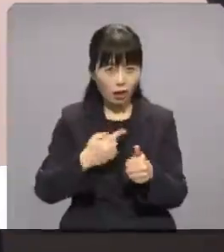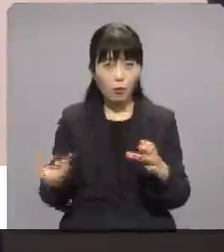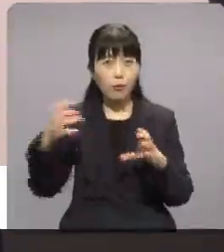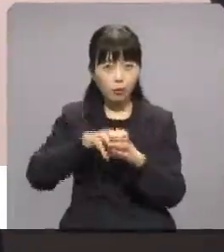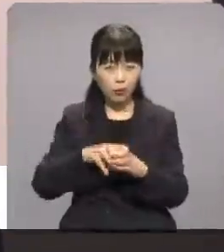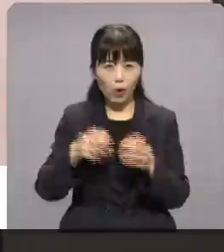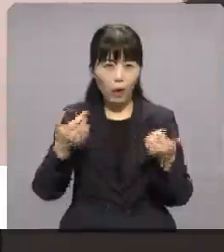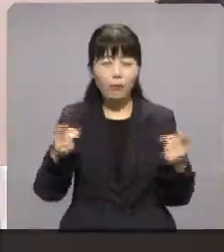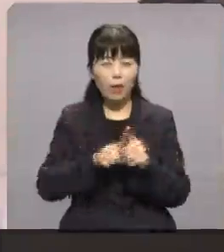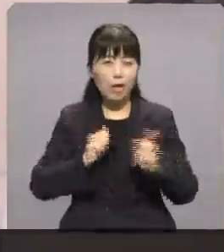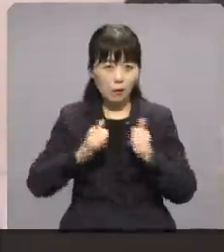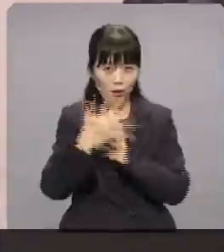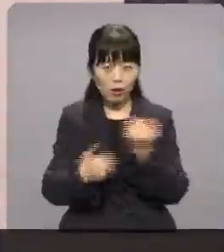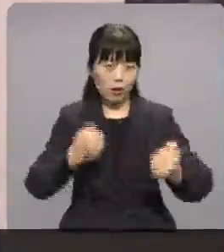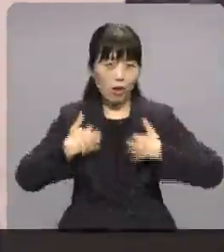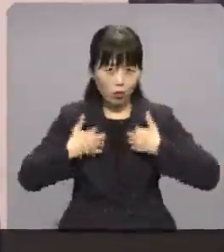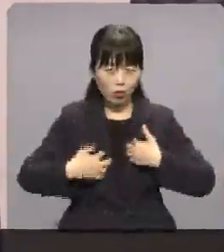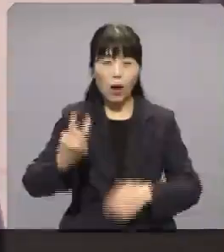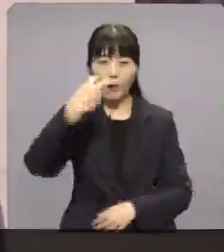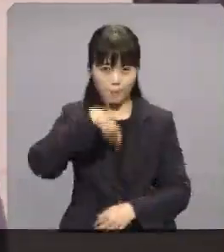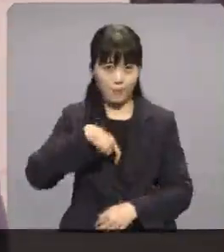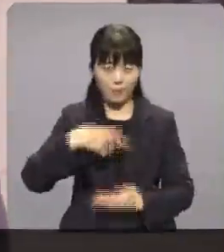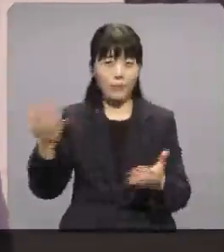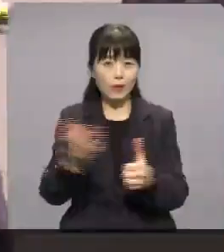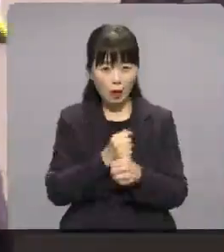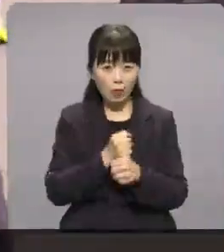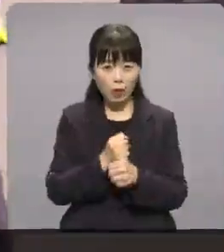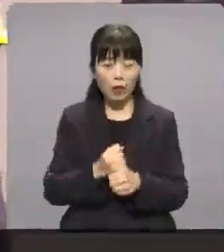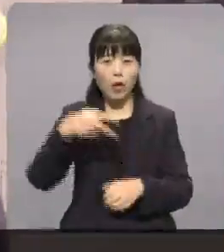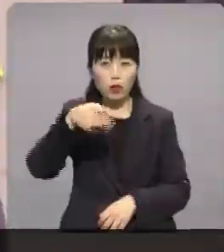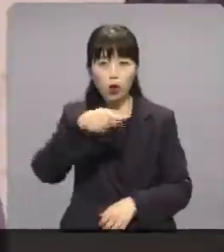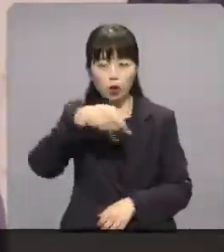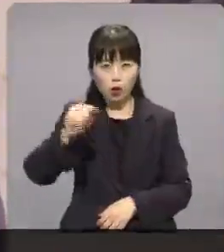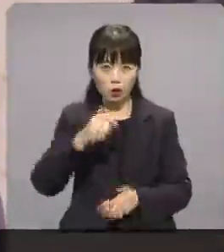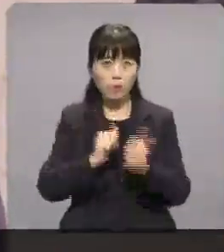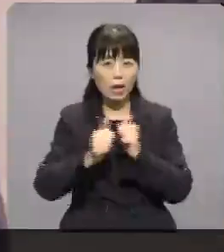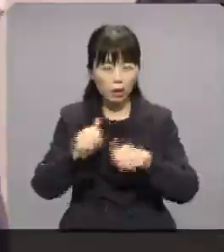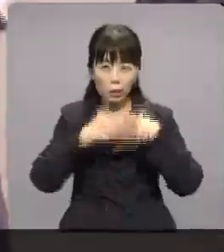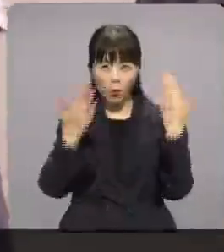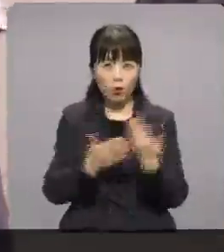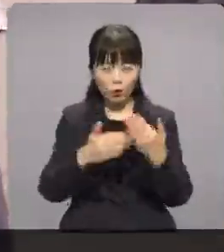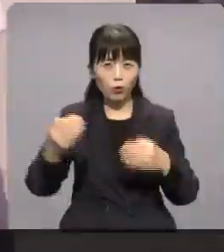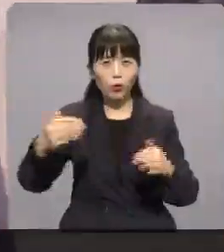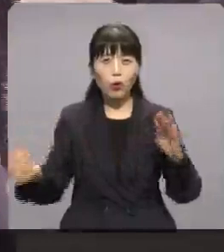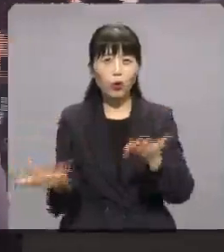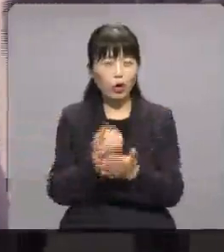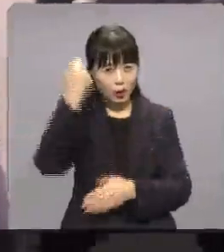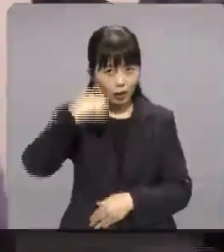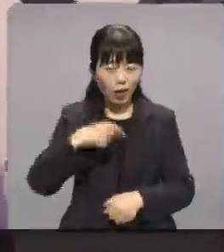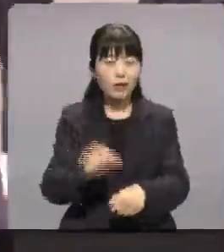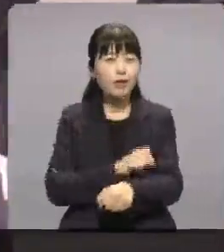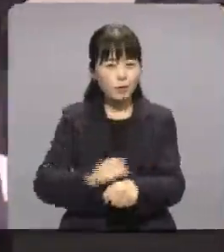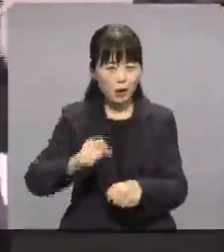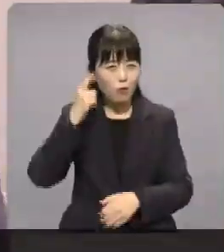함께 달리며 건강과 즐거움 두 마리 토끼를 잡은 오류동 정서진 마라톤 모두의 성취감과 함께